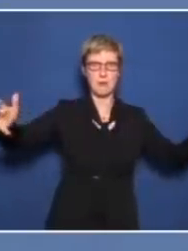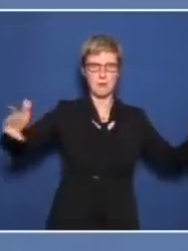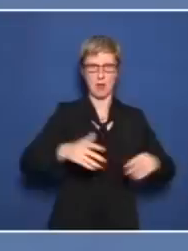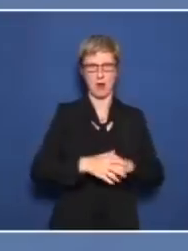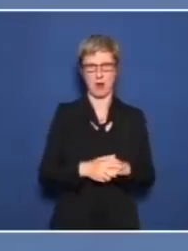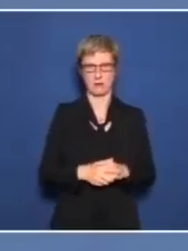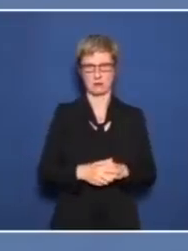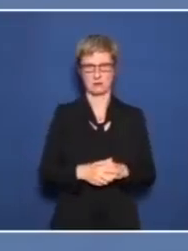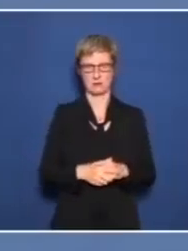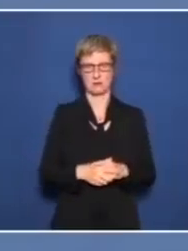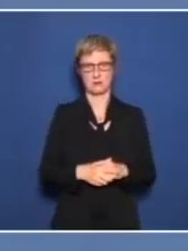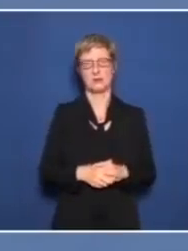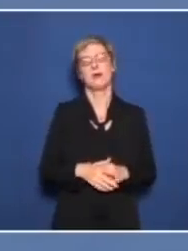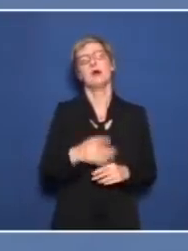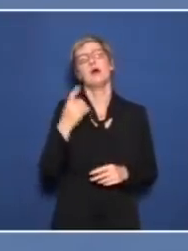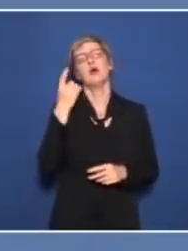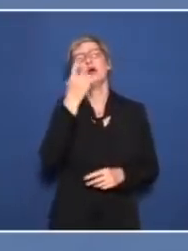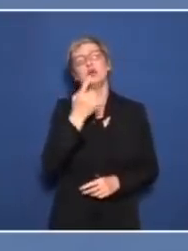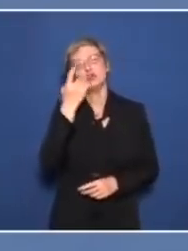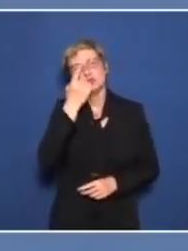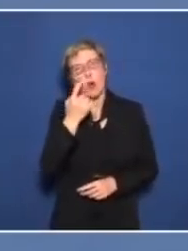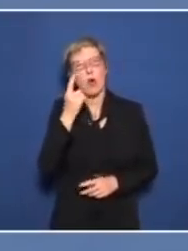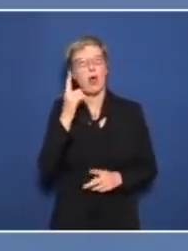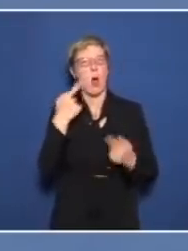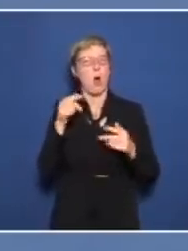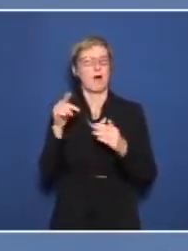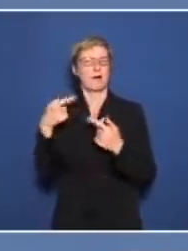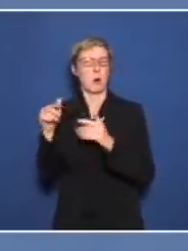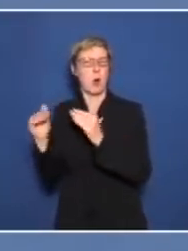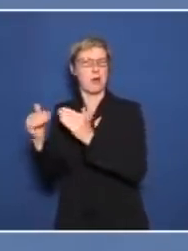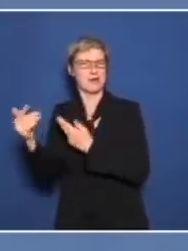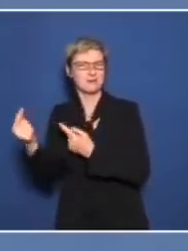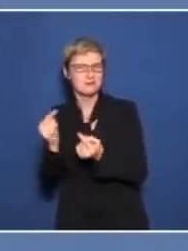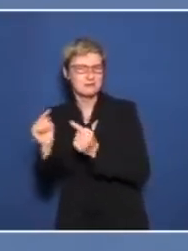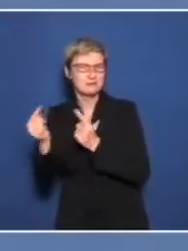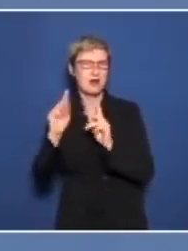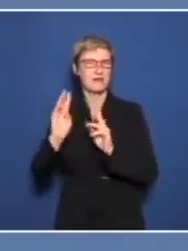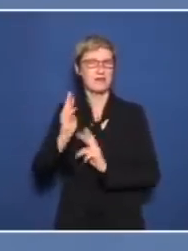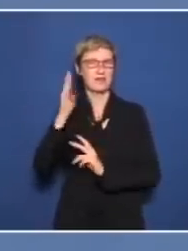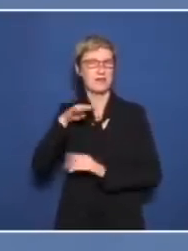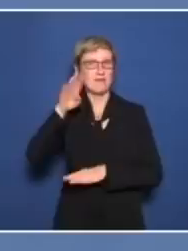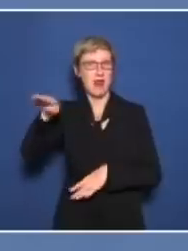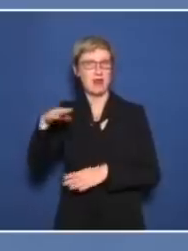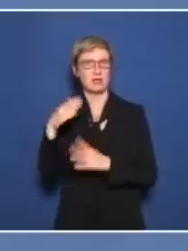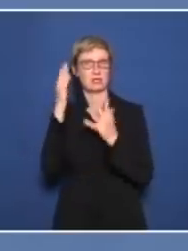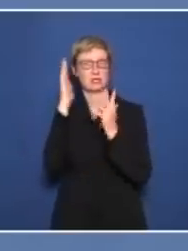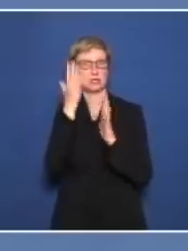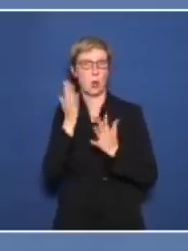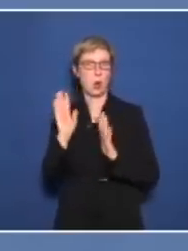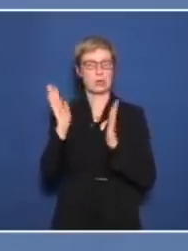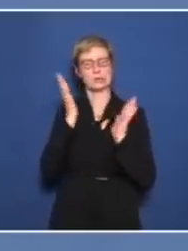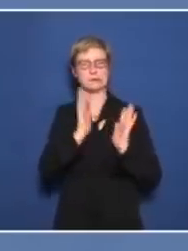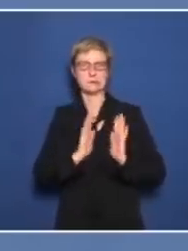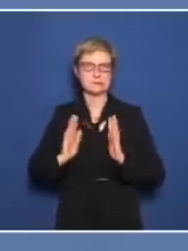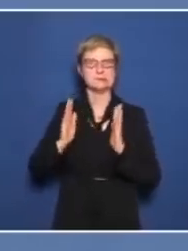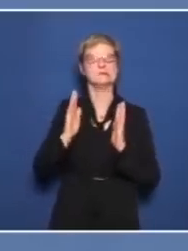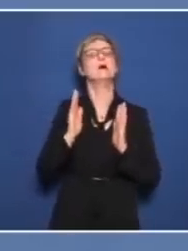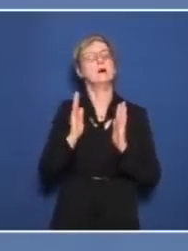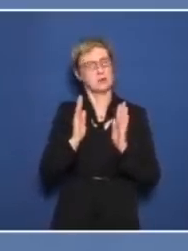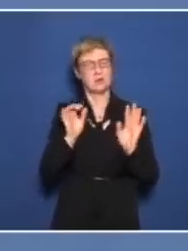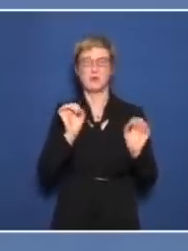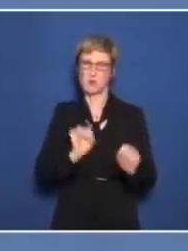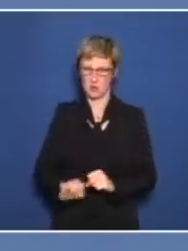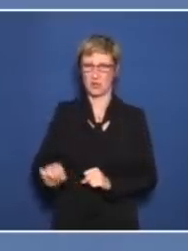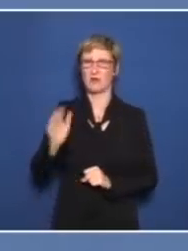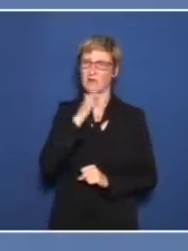haben, viele Kollegen, auch mit denen ich spreche, und über diese theoretische vierte Welle, ist natürlich gerade, dass die Kinder dann eben, so